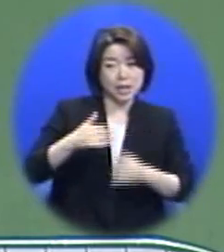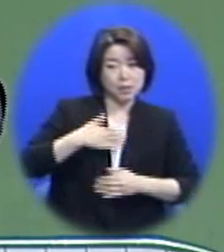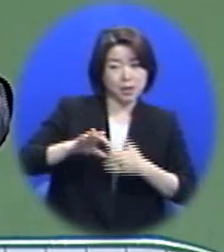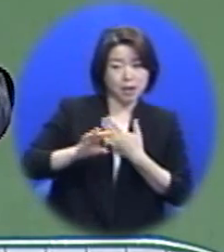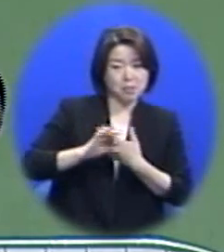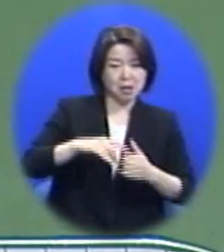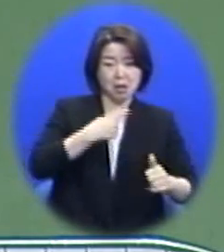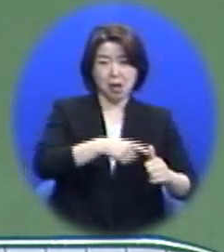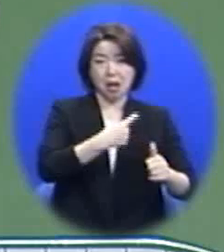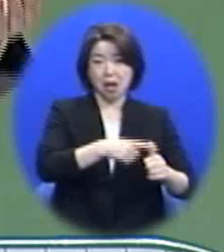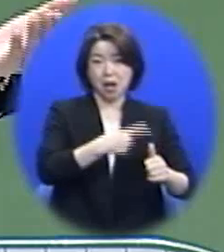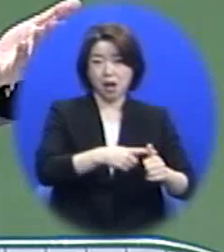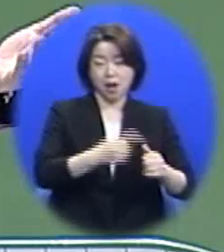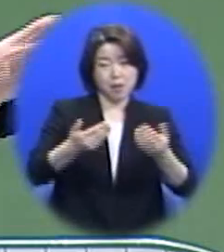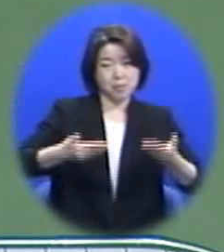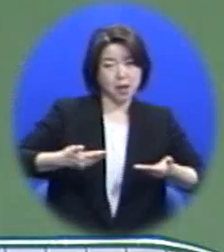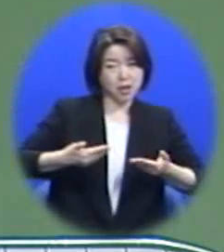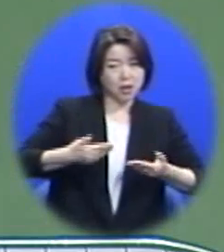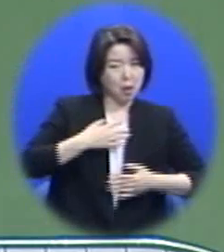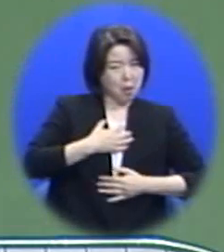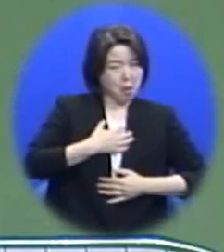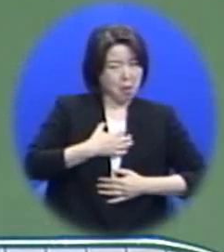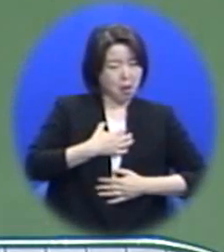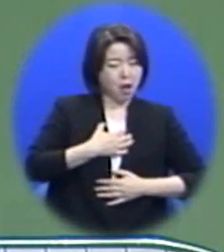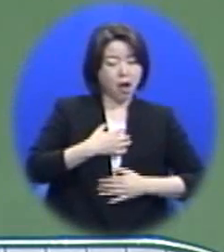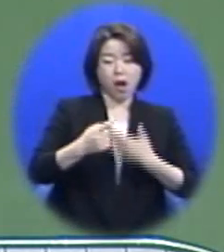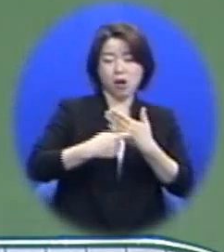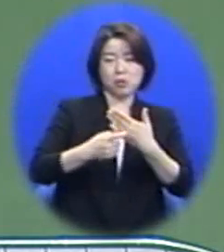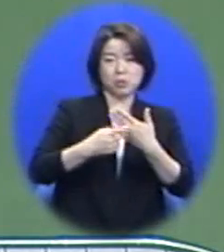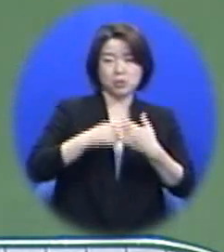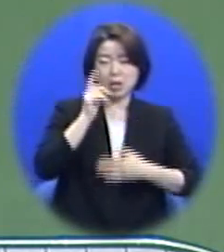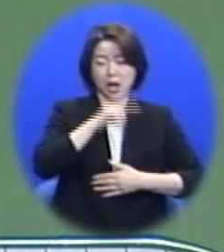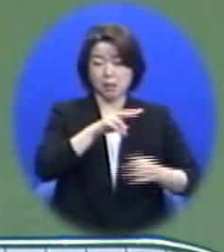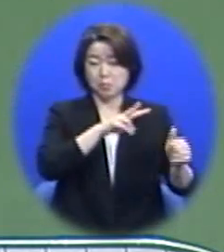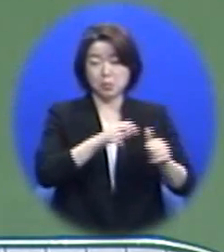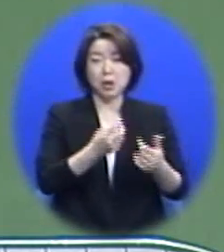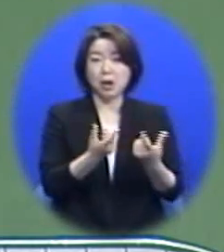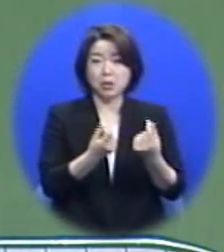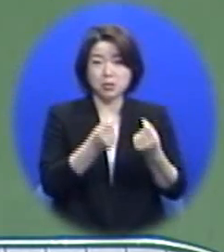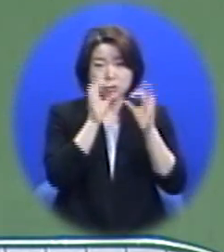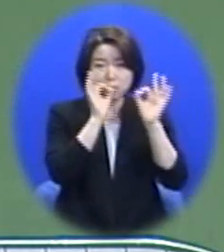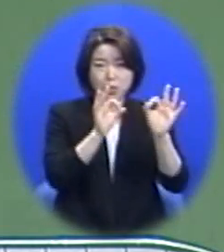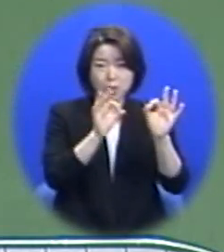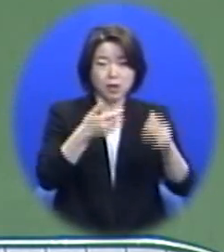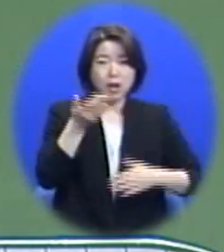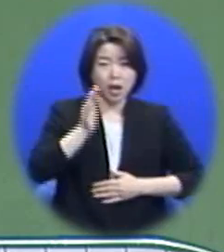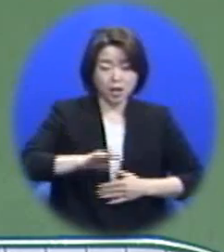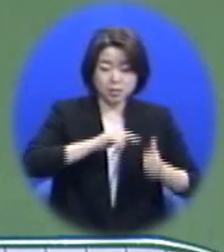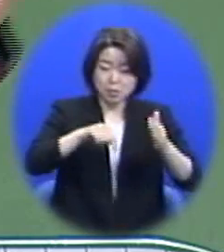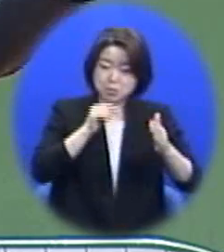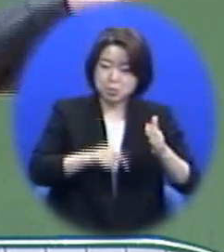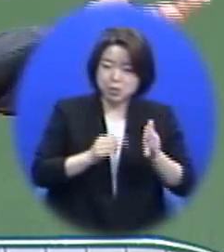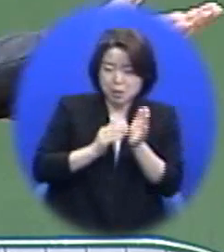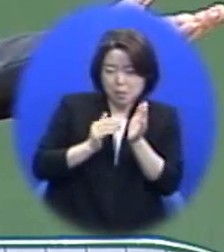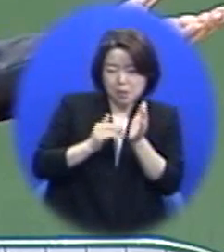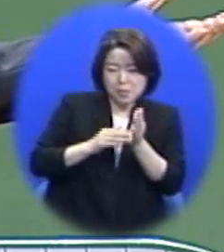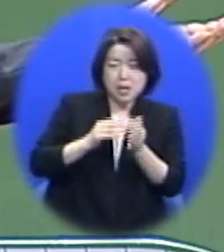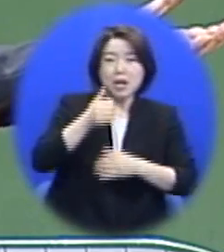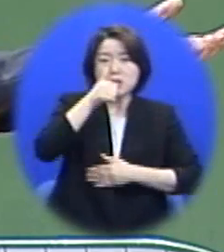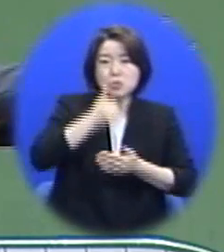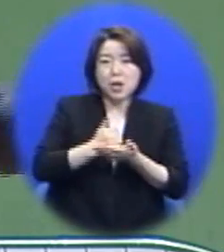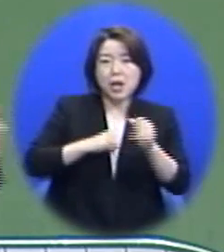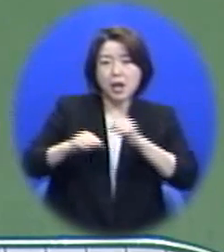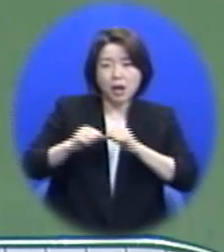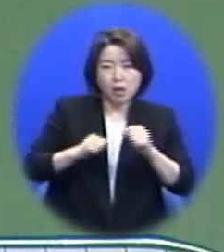것으로 내가 악을 미워하는 것처럼 보이는 거지 속으로는 은밀한 죄를 즐기고 내 나는 특별한 배우를